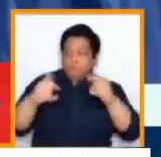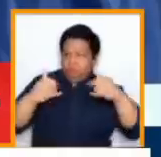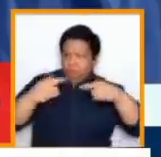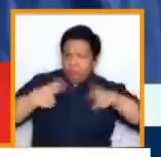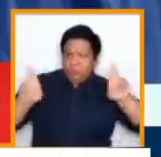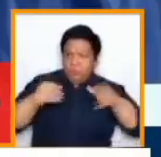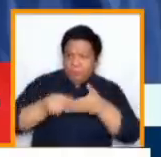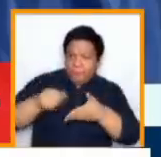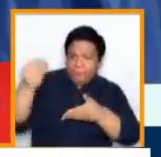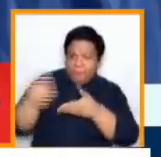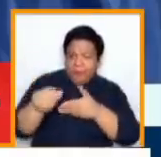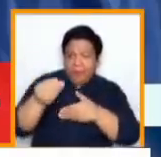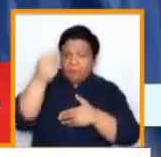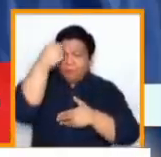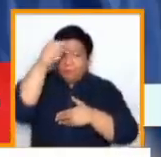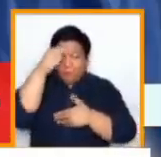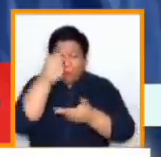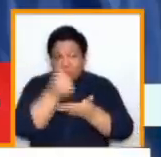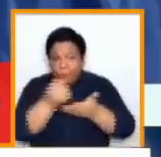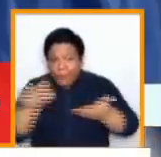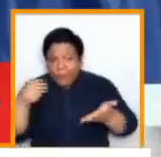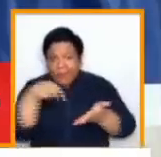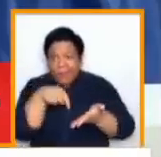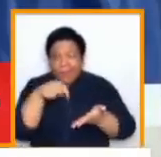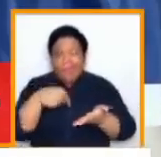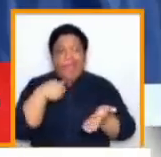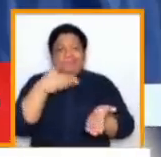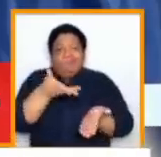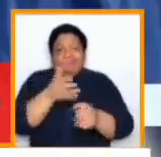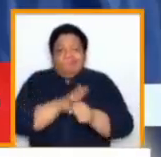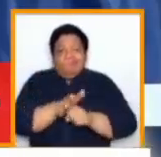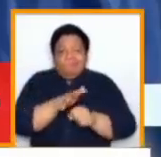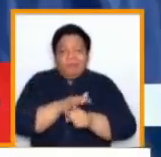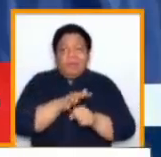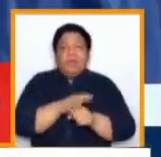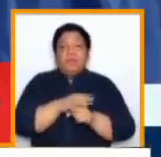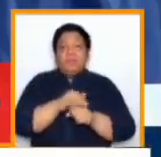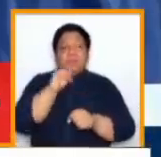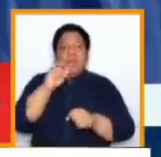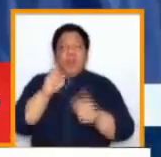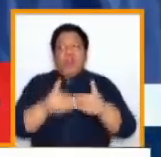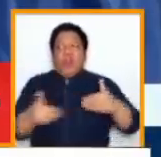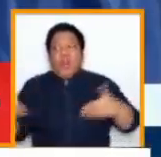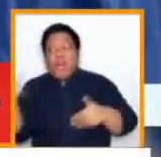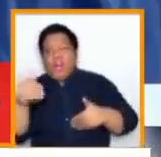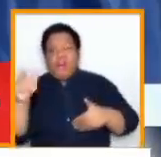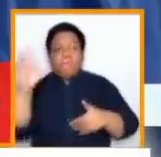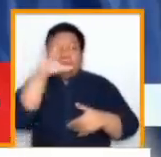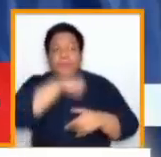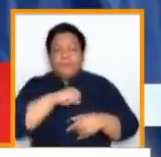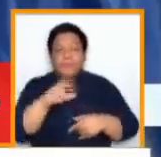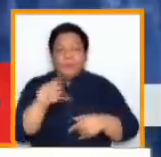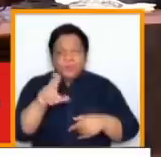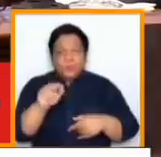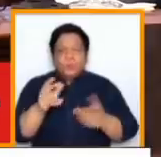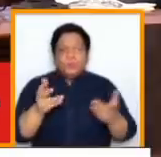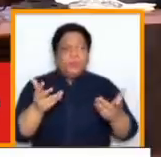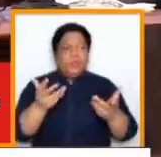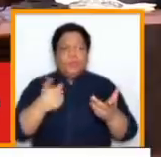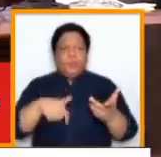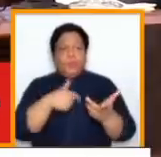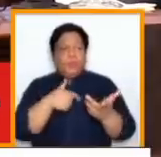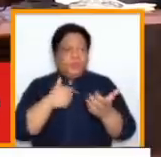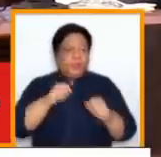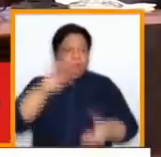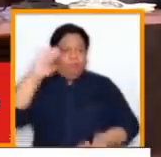supply nandyan at hindi tayo maunahan at medyo where we can reduce the death. May